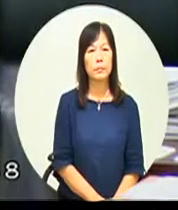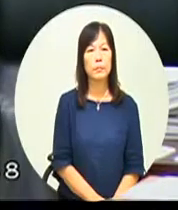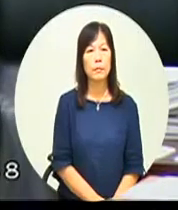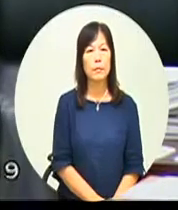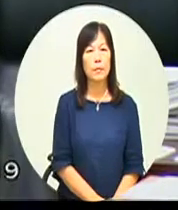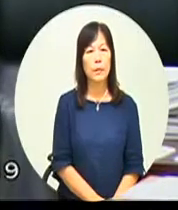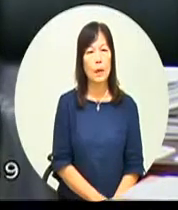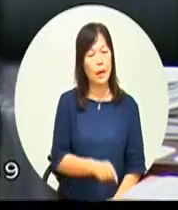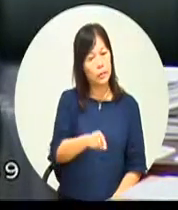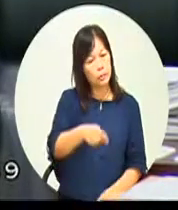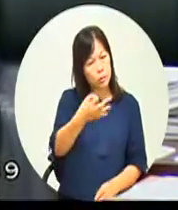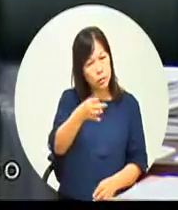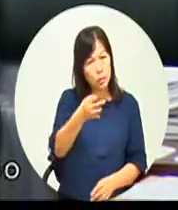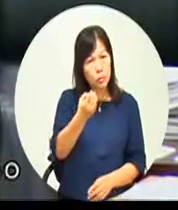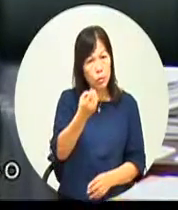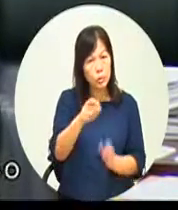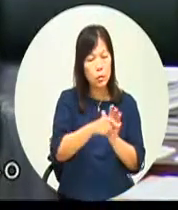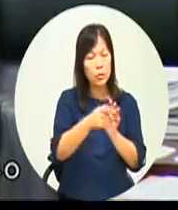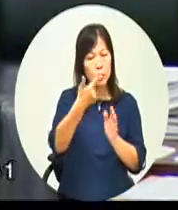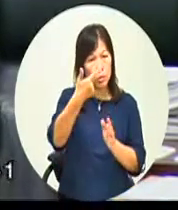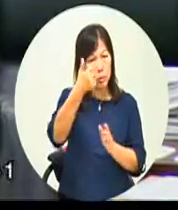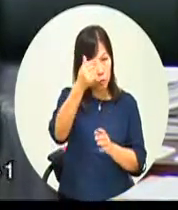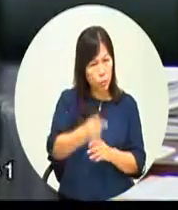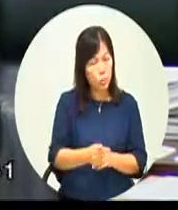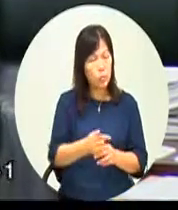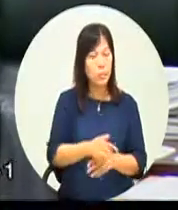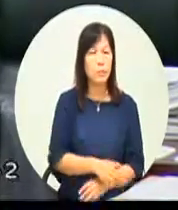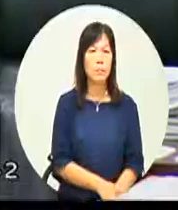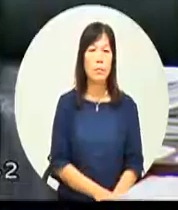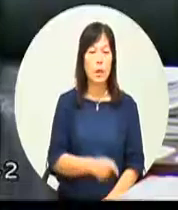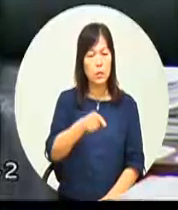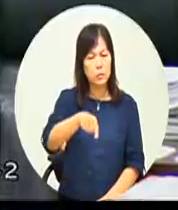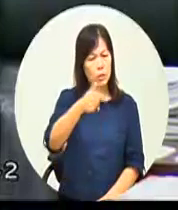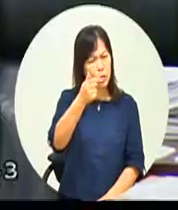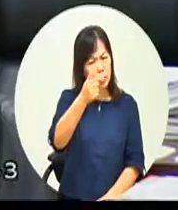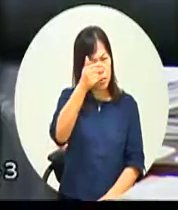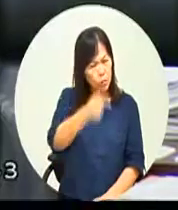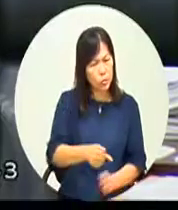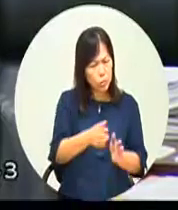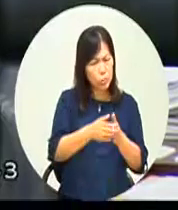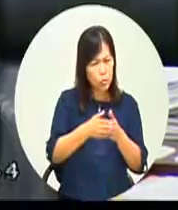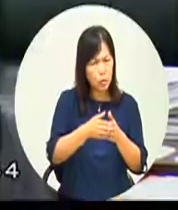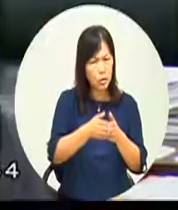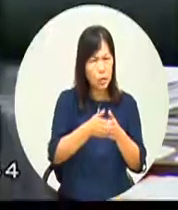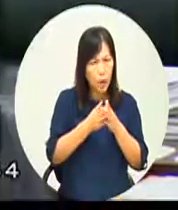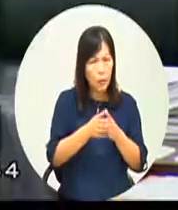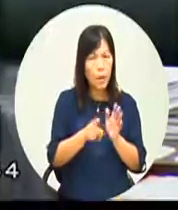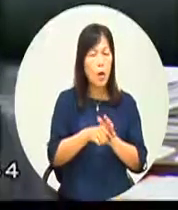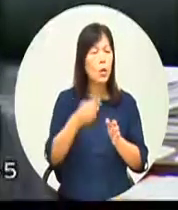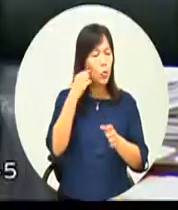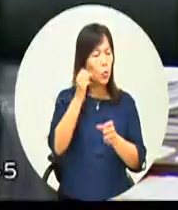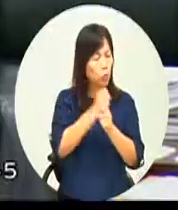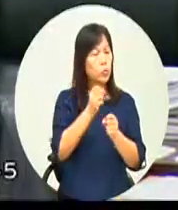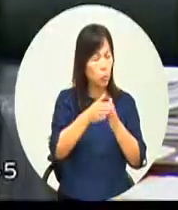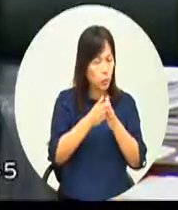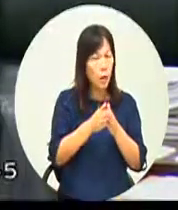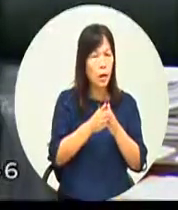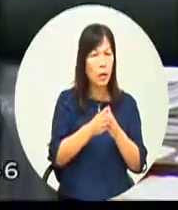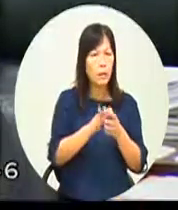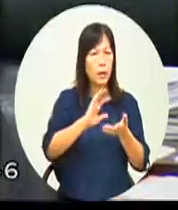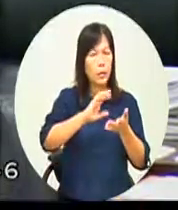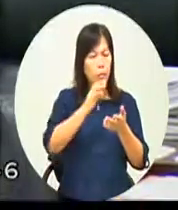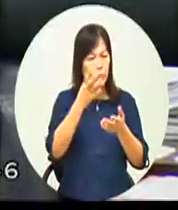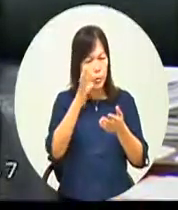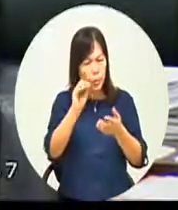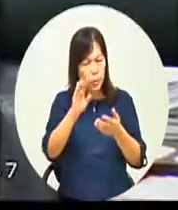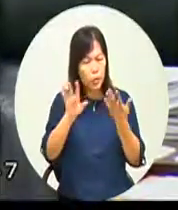这个预算有多少？六亿耶！这个六亿一定要做吗？那如果要做，我们可不可以再有其他的